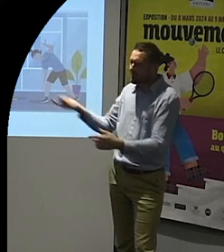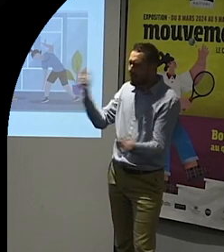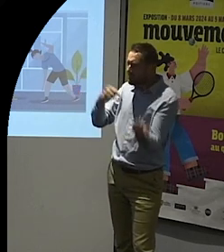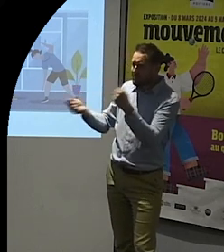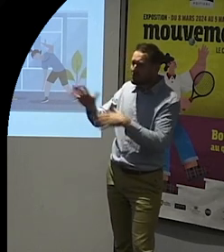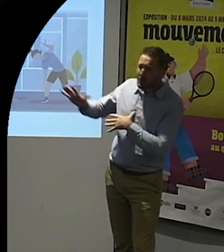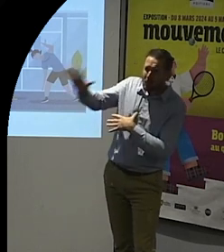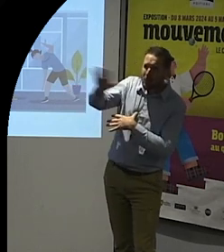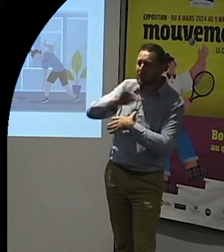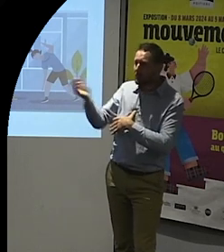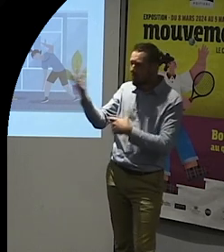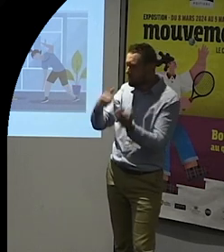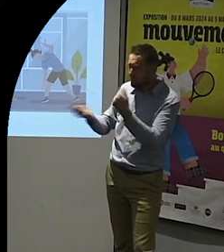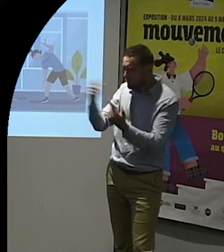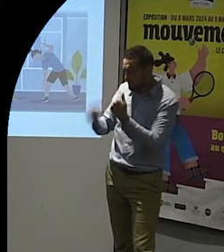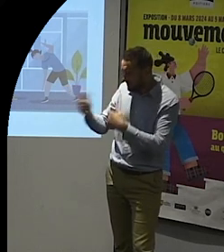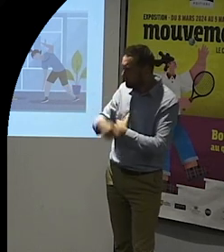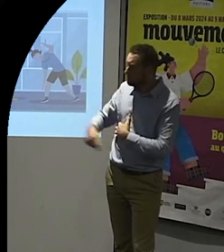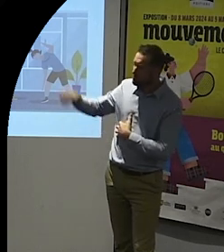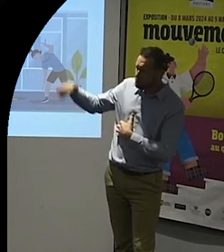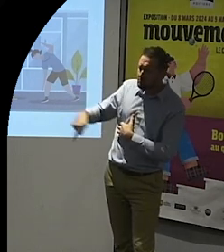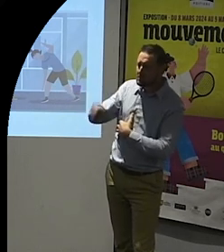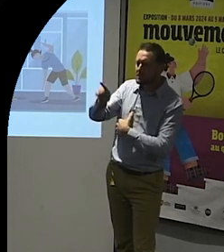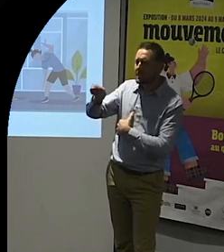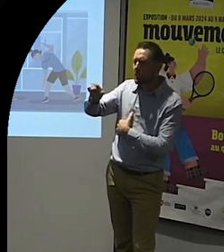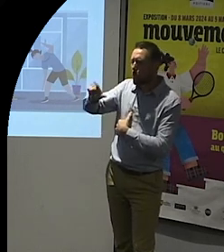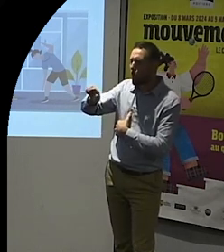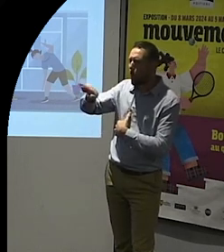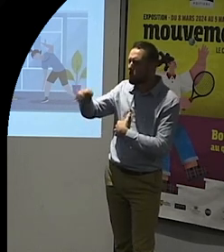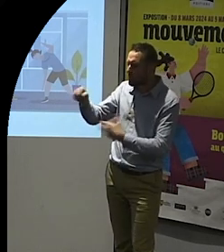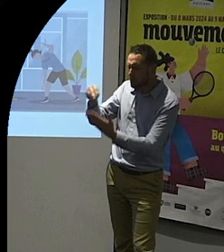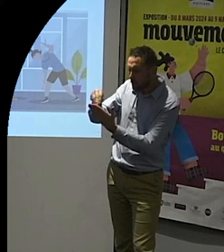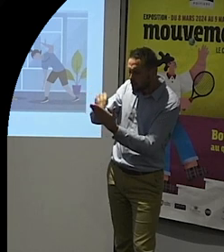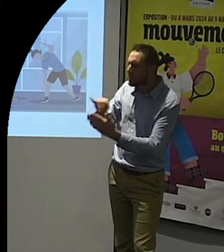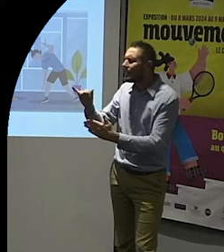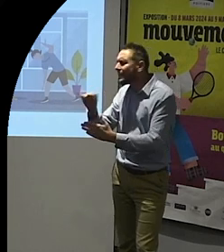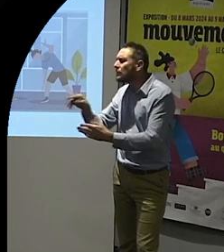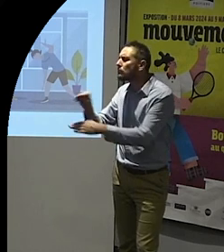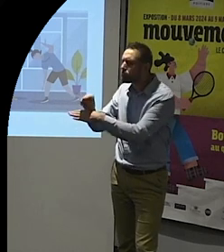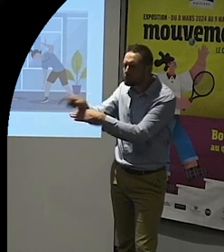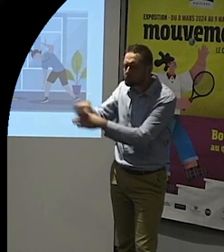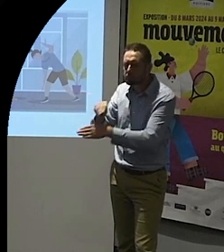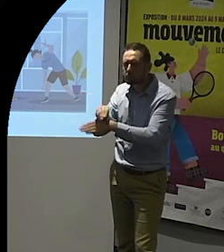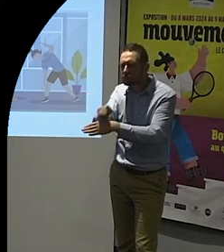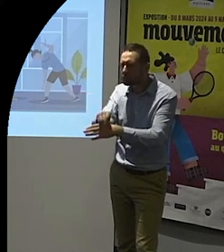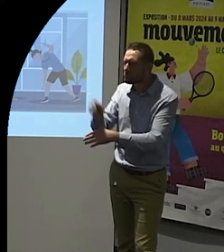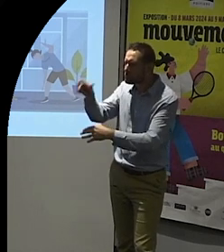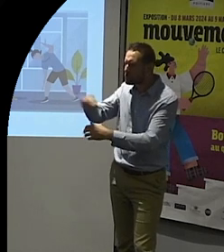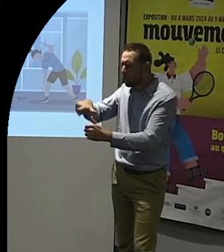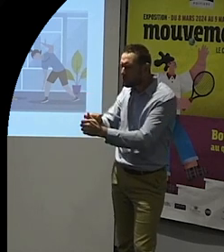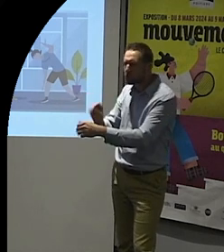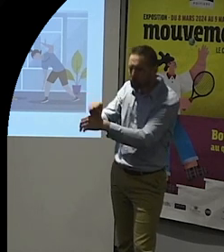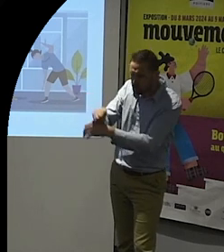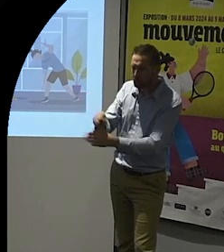du CDSA pointait au fur et à mesure les repas qu'il fallait donner au coach et puis